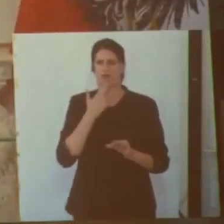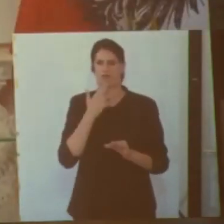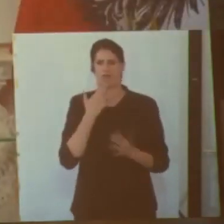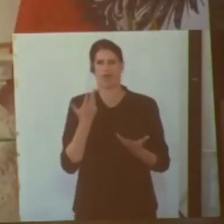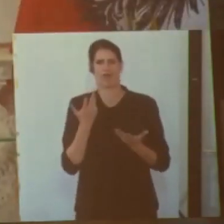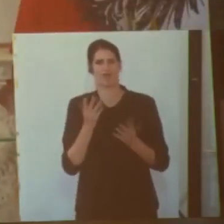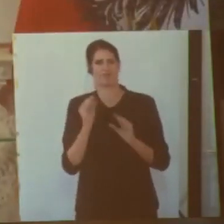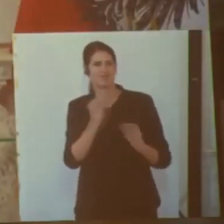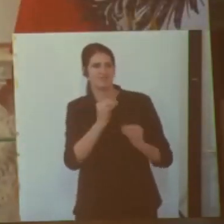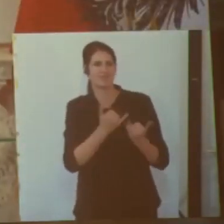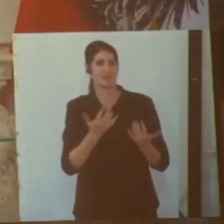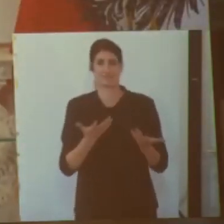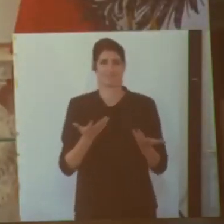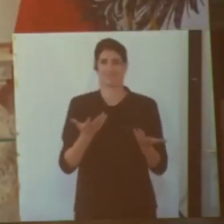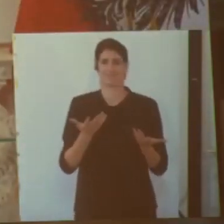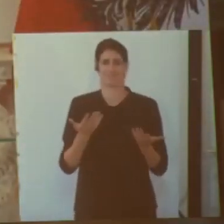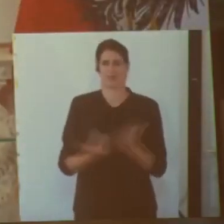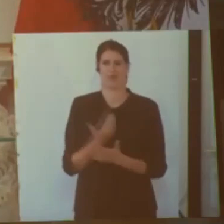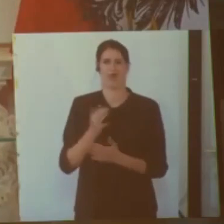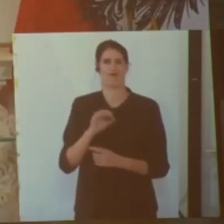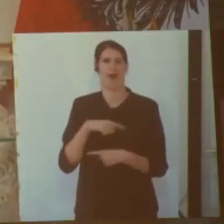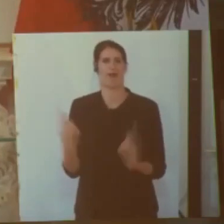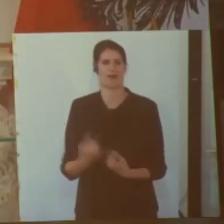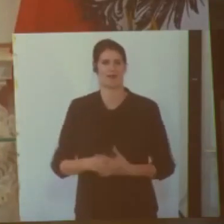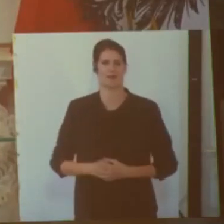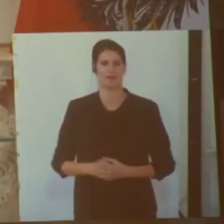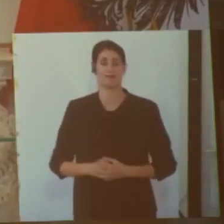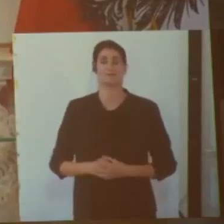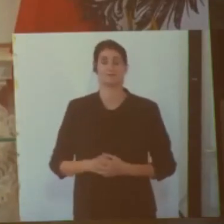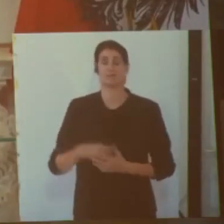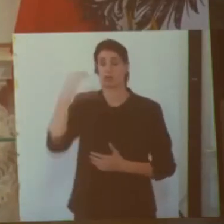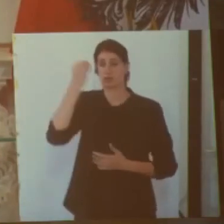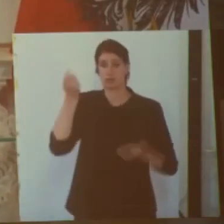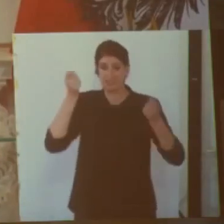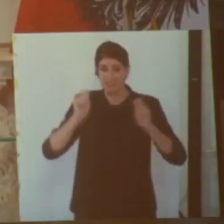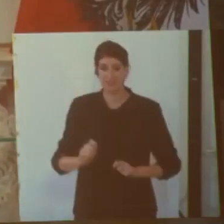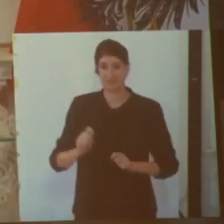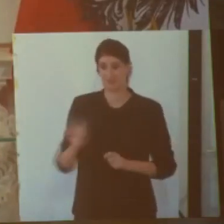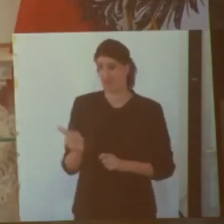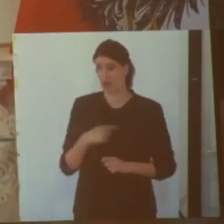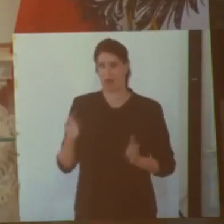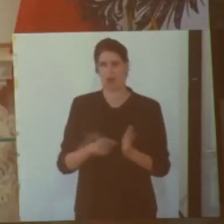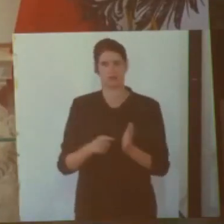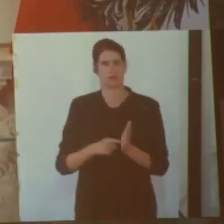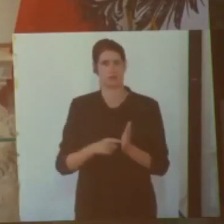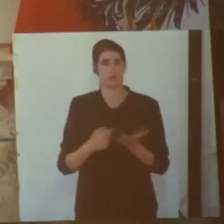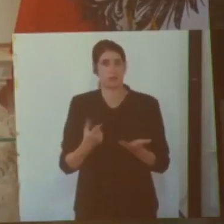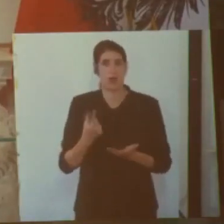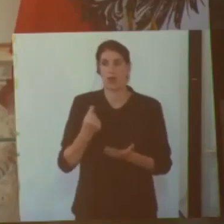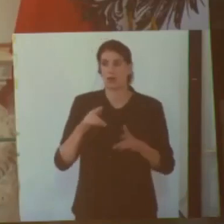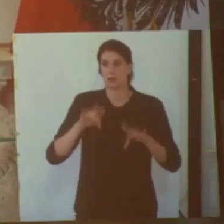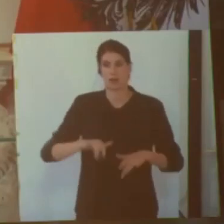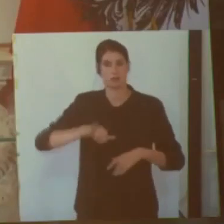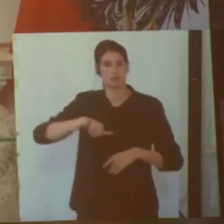Die Schulschließungen haben massive Herausforderungen gebracht für berufstätige Eltern, die auf einmal